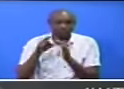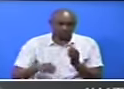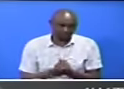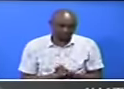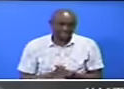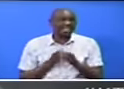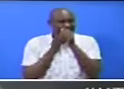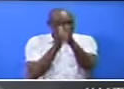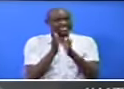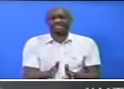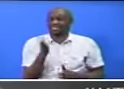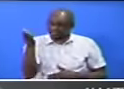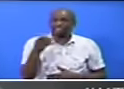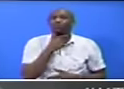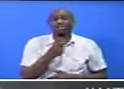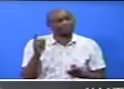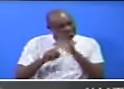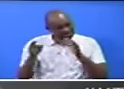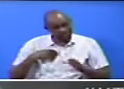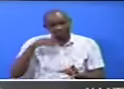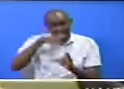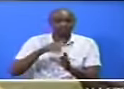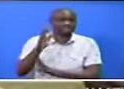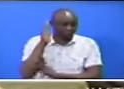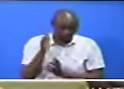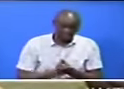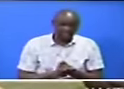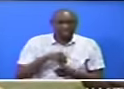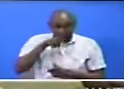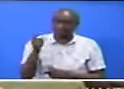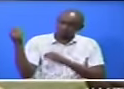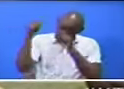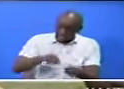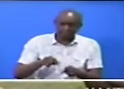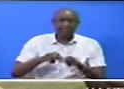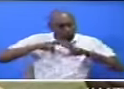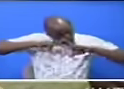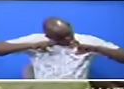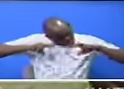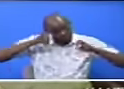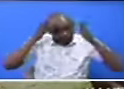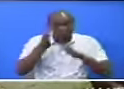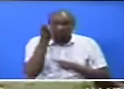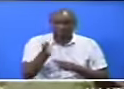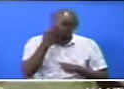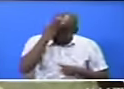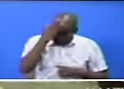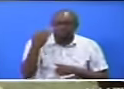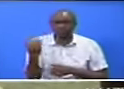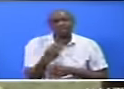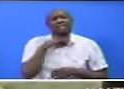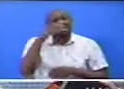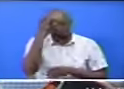Viongozi hao sasa wanamtaka waziri wa usalama Joseph Kaiseri kujifunga masombo na kubaini chanzo cha mauaji